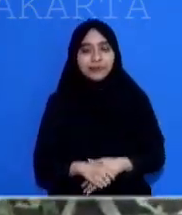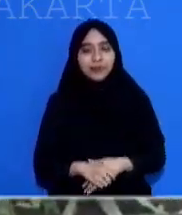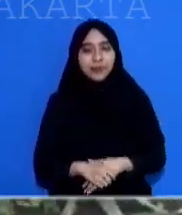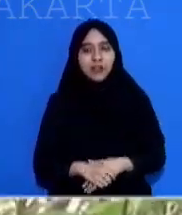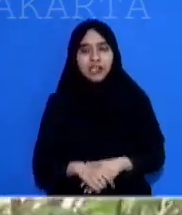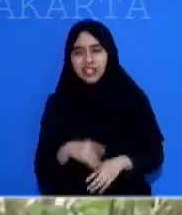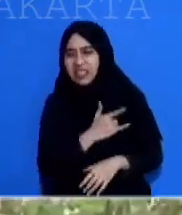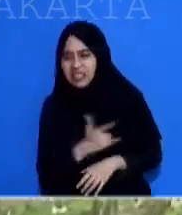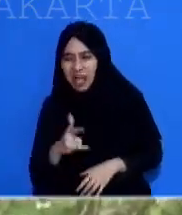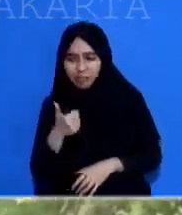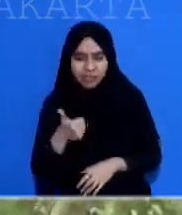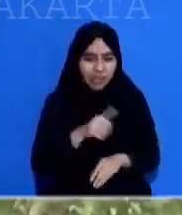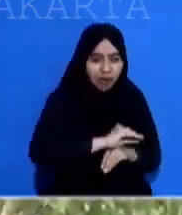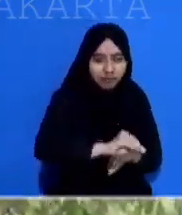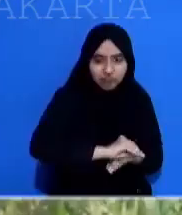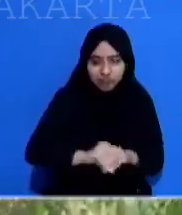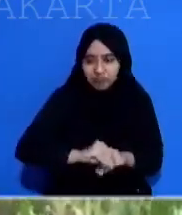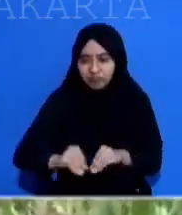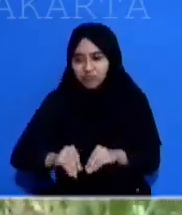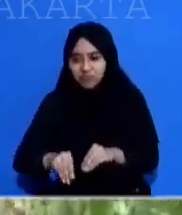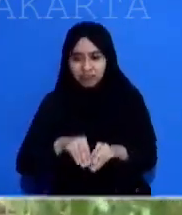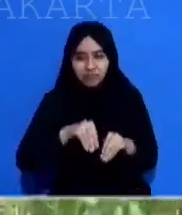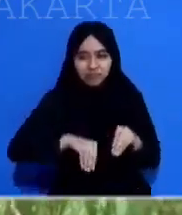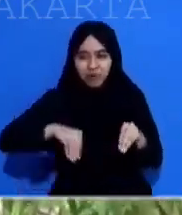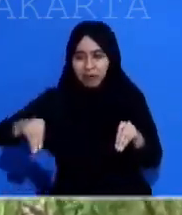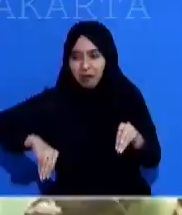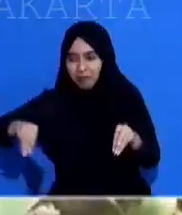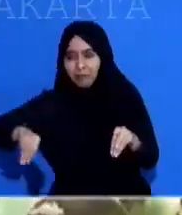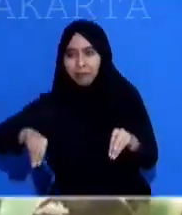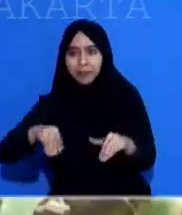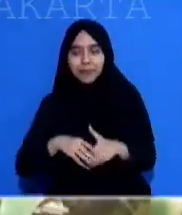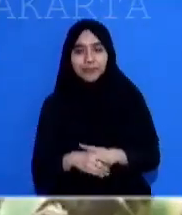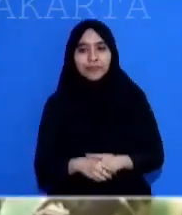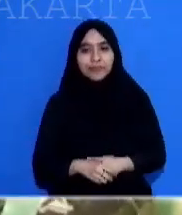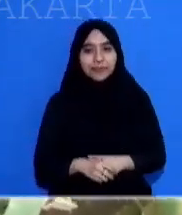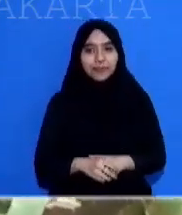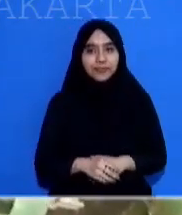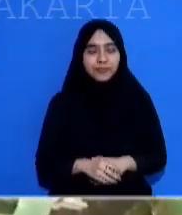tetep saged dipun tanemi palawija. Saking Gunung Kidul Setiabudi Asung Palaburan.